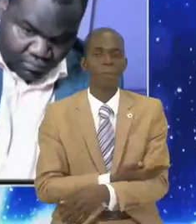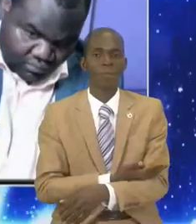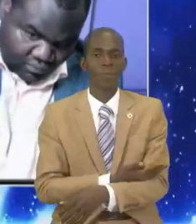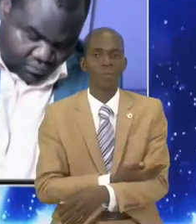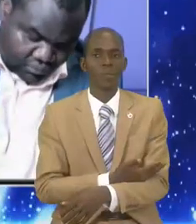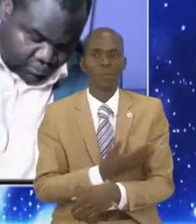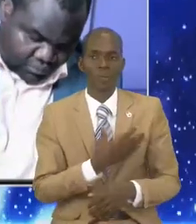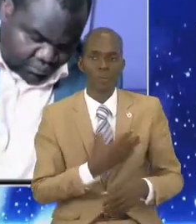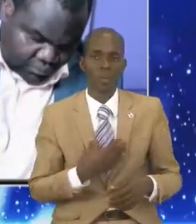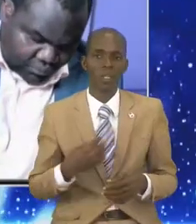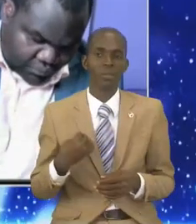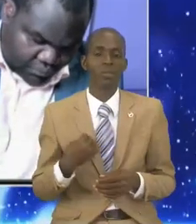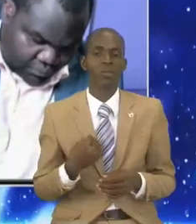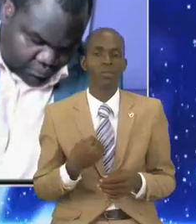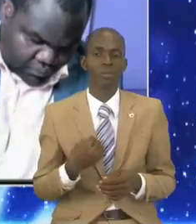celui